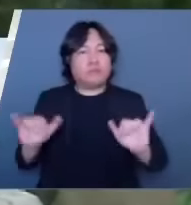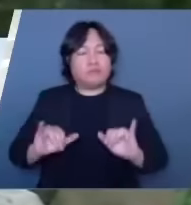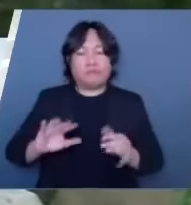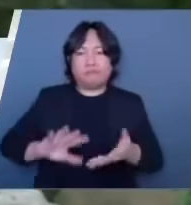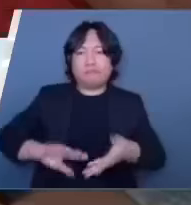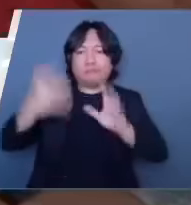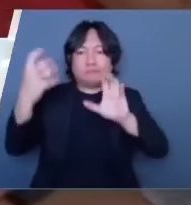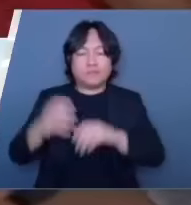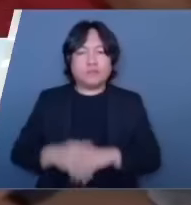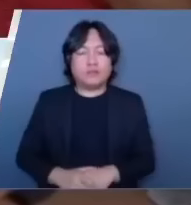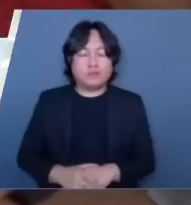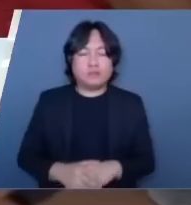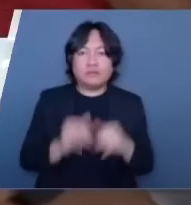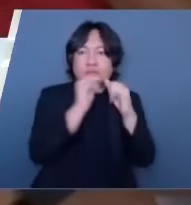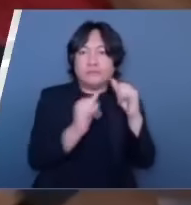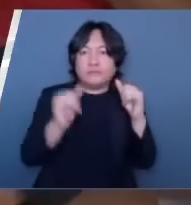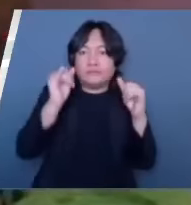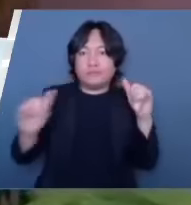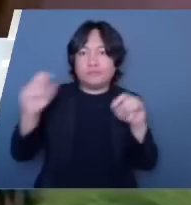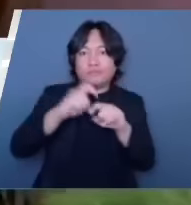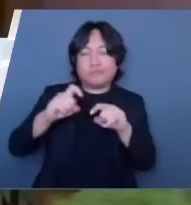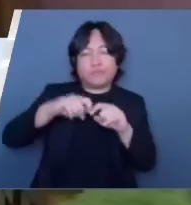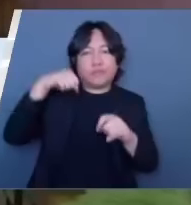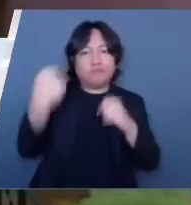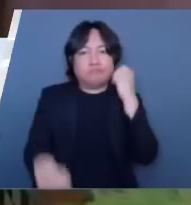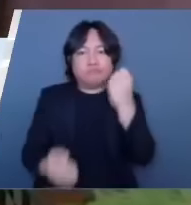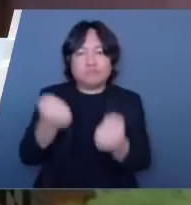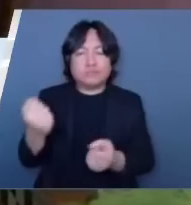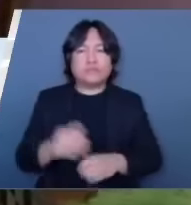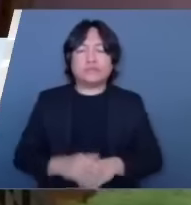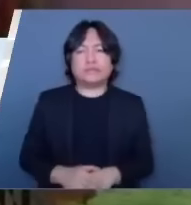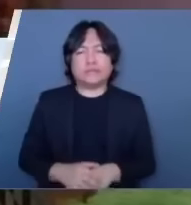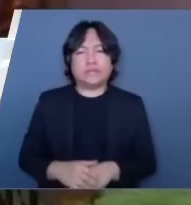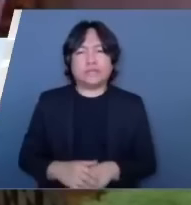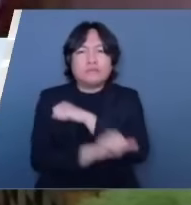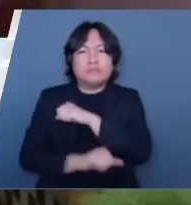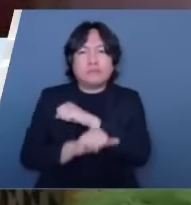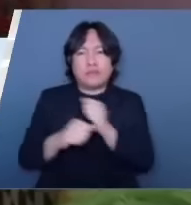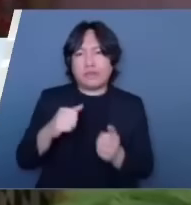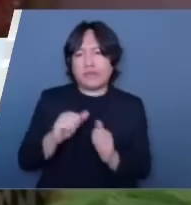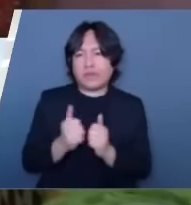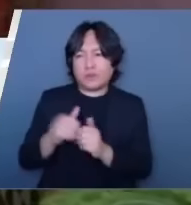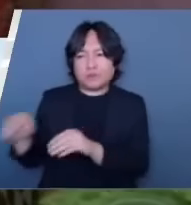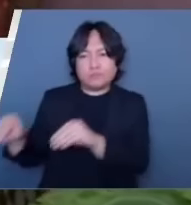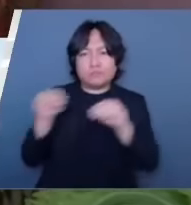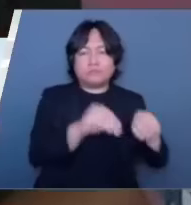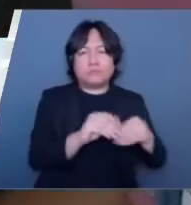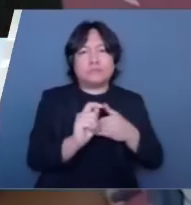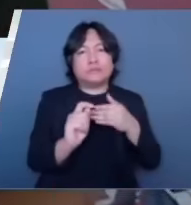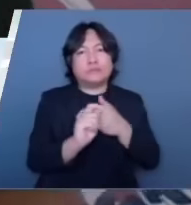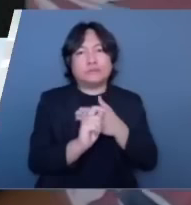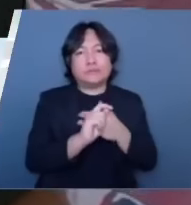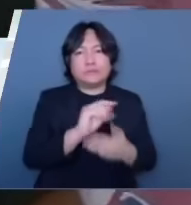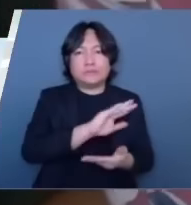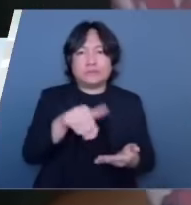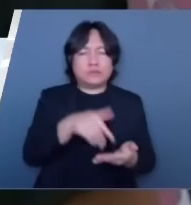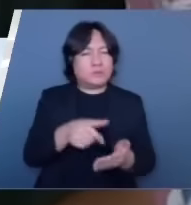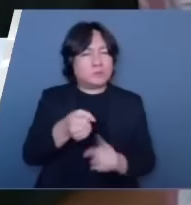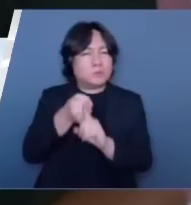ng kuryente. Sa pilitang paglikas ng ginawa sa iba't ibang lugar sa Aurora, partikular sa Kasiguran at Dilasag, na pinaka-napuruhan ng